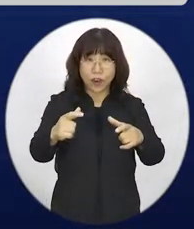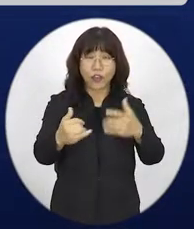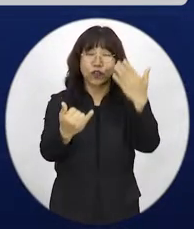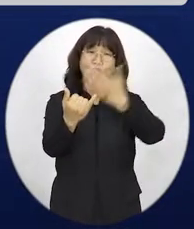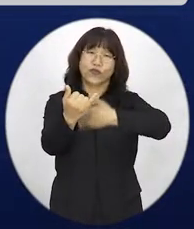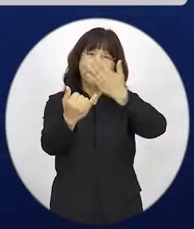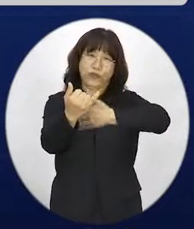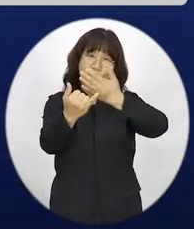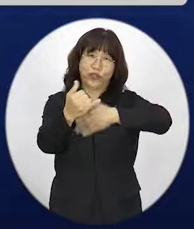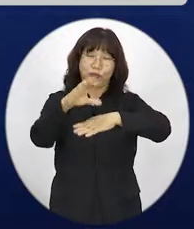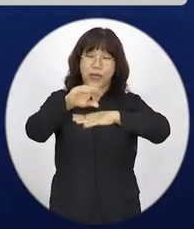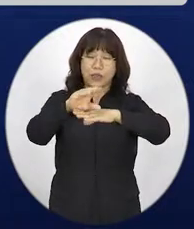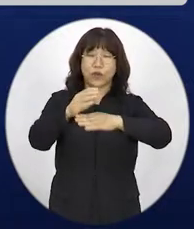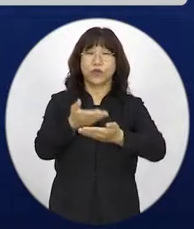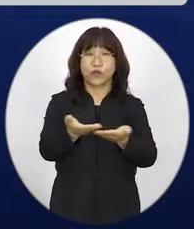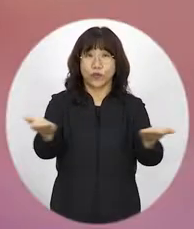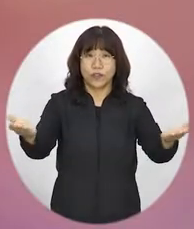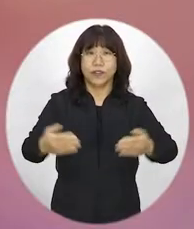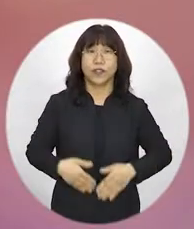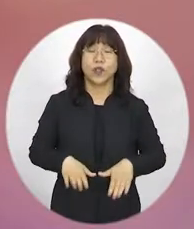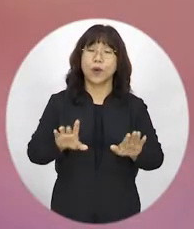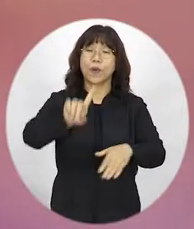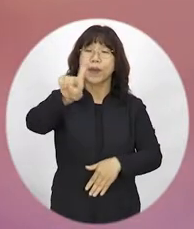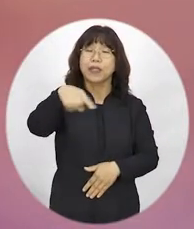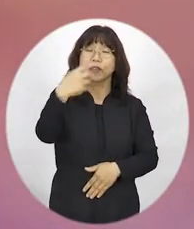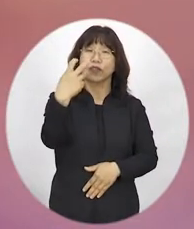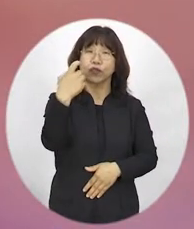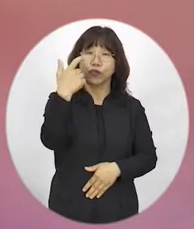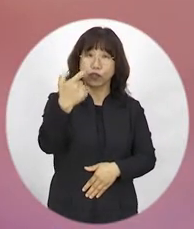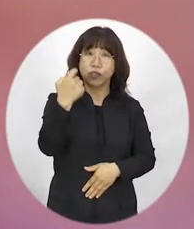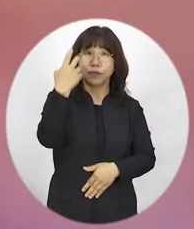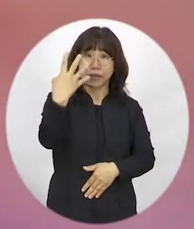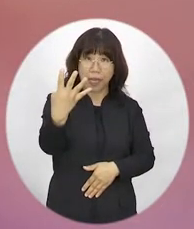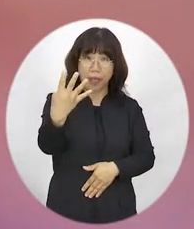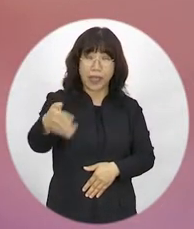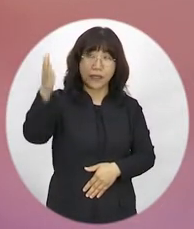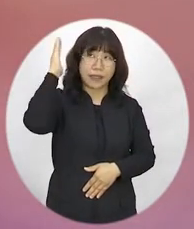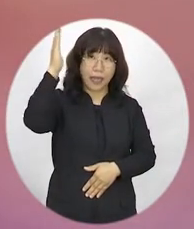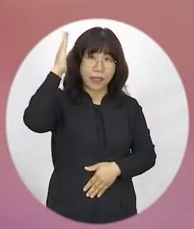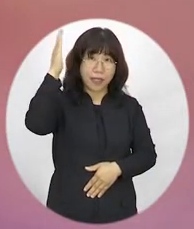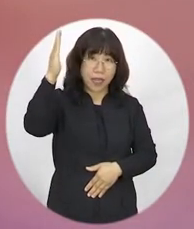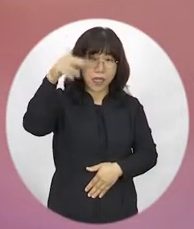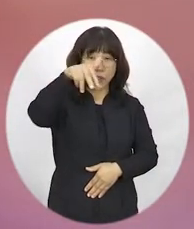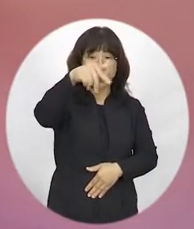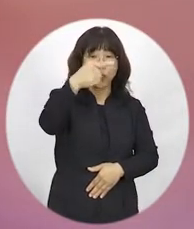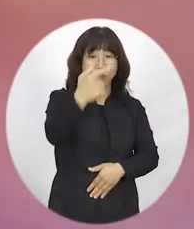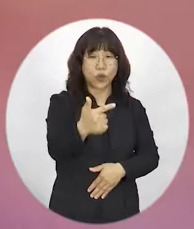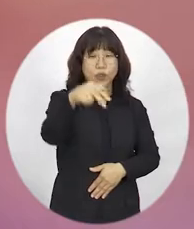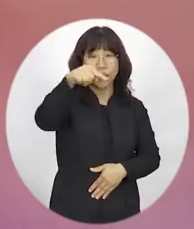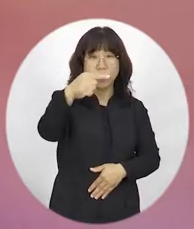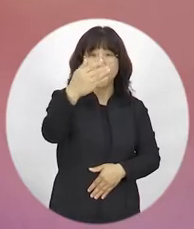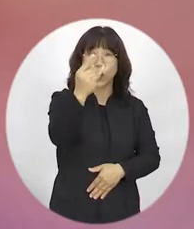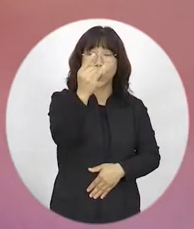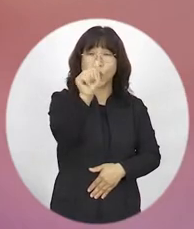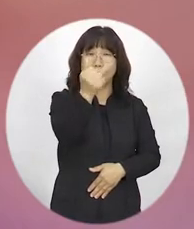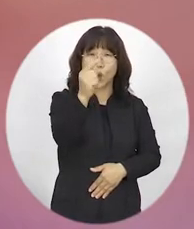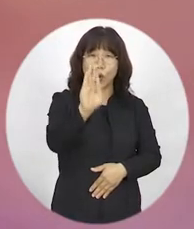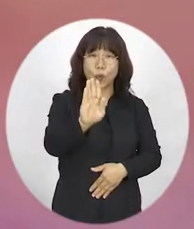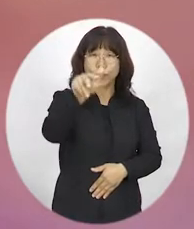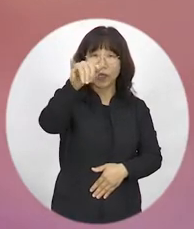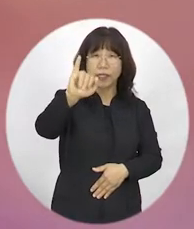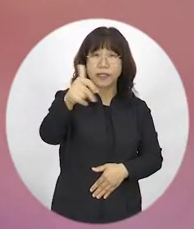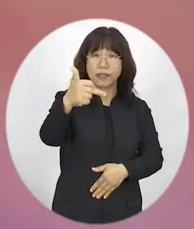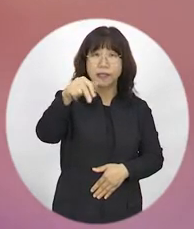채널을 통해 방송됩니다. 이번 제164회 강서 지식비타민 강좌에는 존스홉킨스 대학